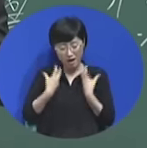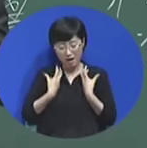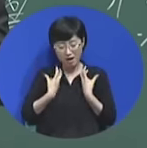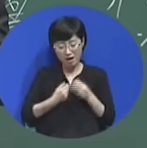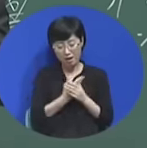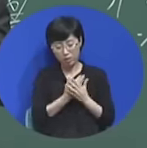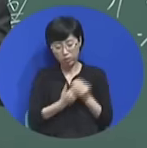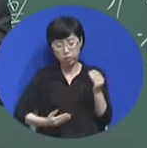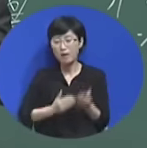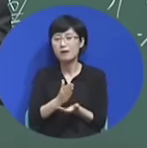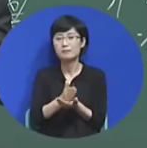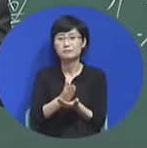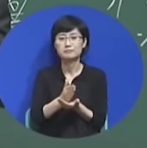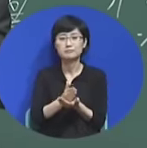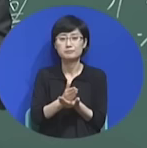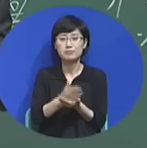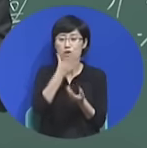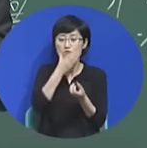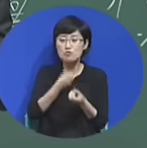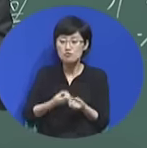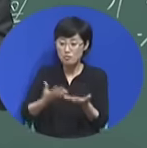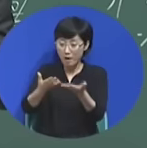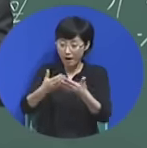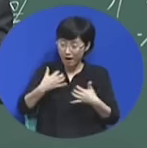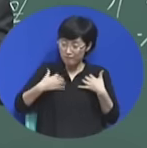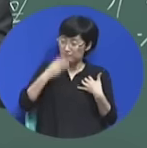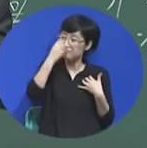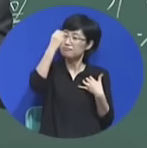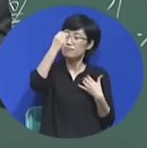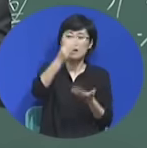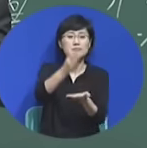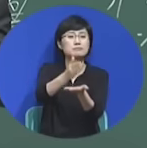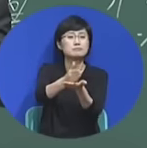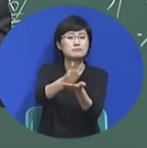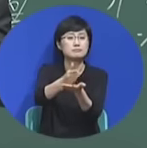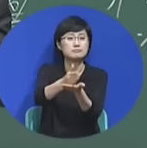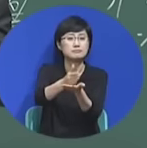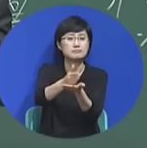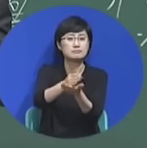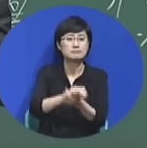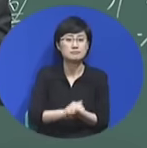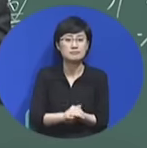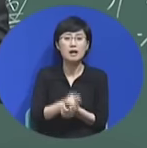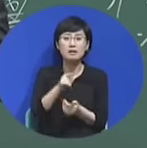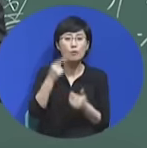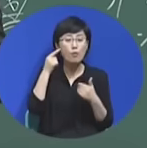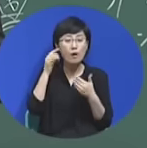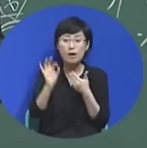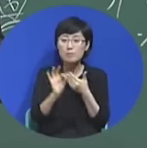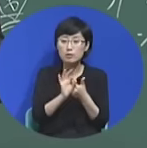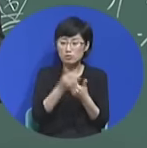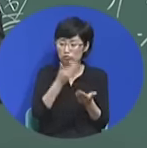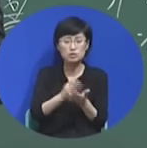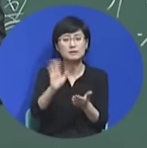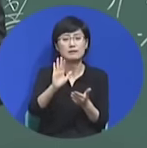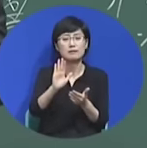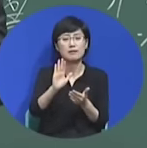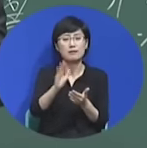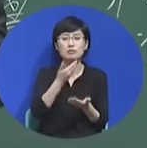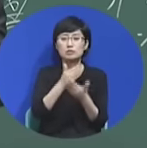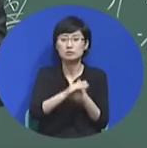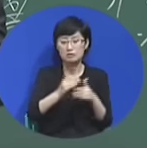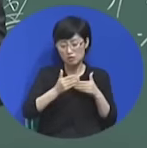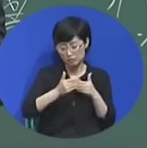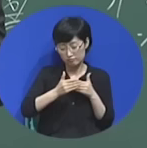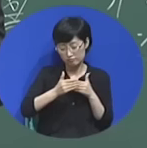마세요. 遇到苦难也不要绝望. 축복이 왔다고 여러분 교만하지 마세요. 领到了祝福也不要骄傲. 그건 중요한 게 아닙니다. 那些不是重要的.